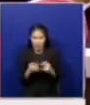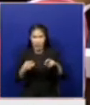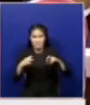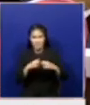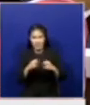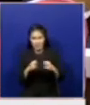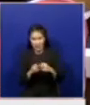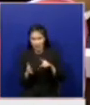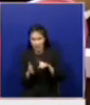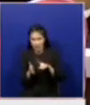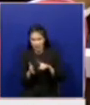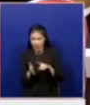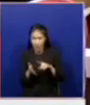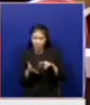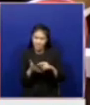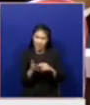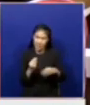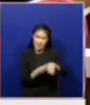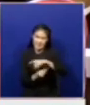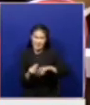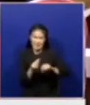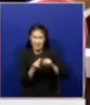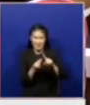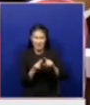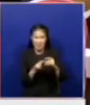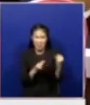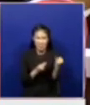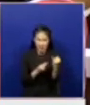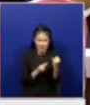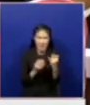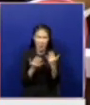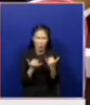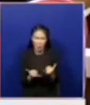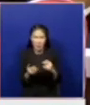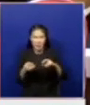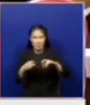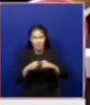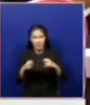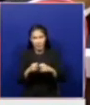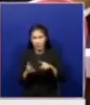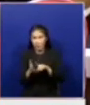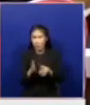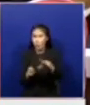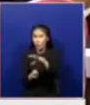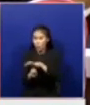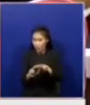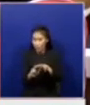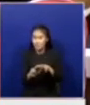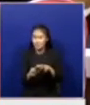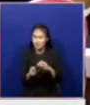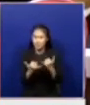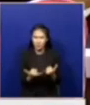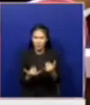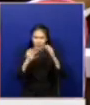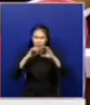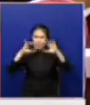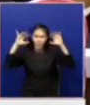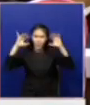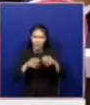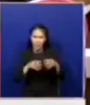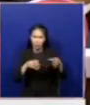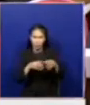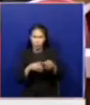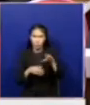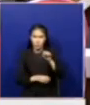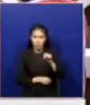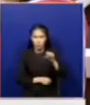ปีและจากสถานการณ์การแพร่ระบาดของไวรัสโควิดรัฐบาลและส.ส.